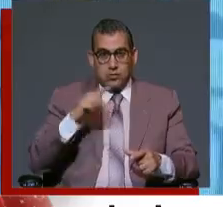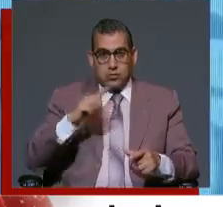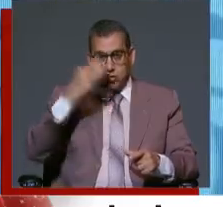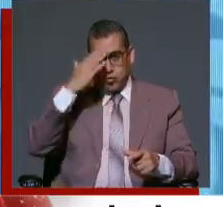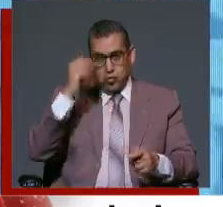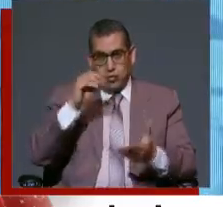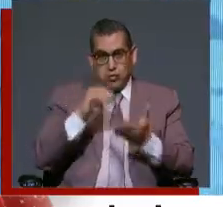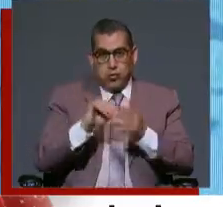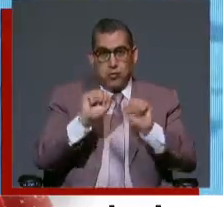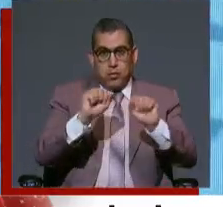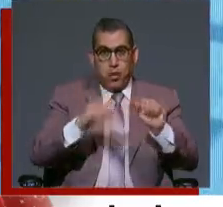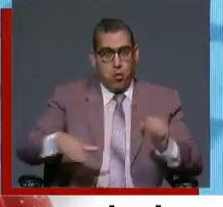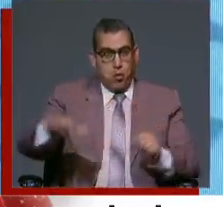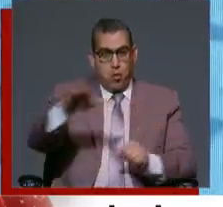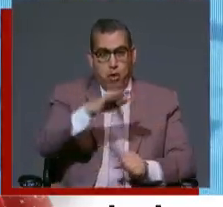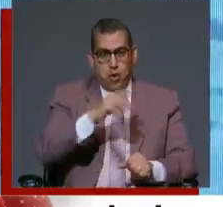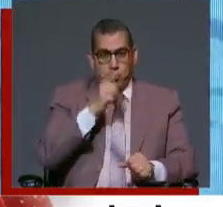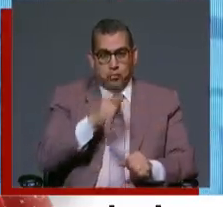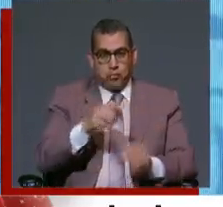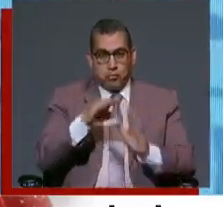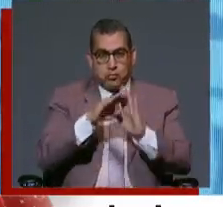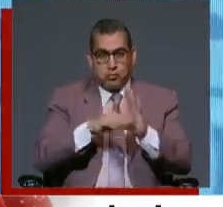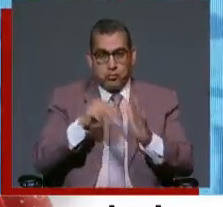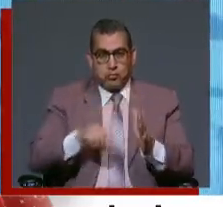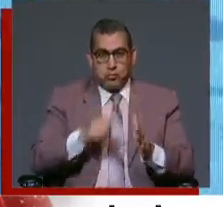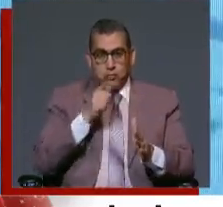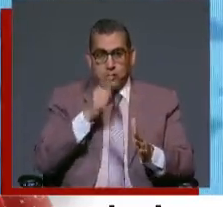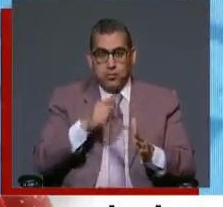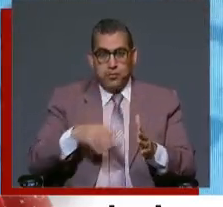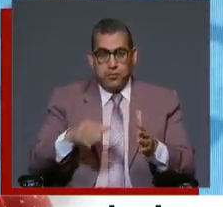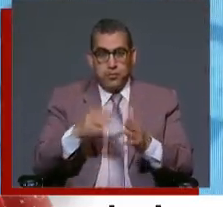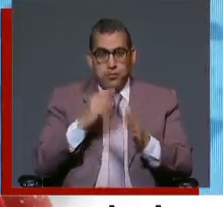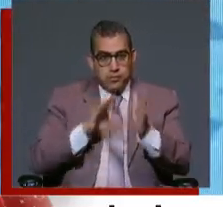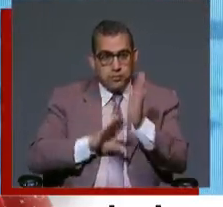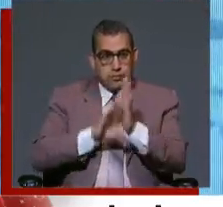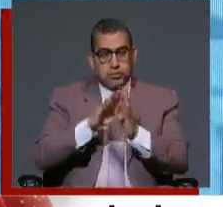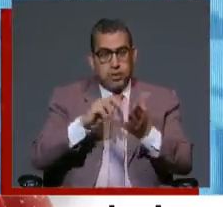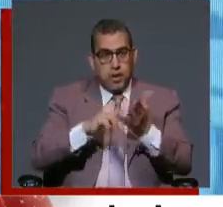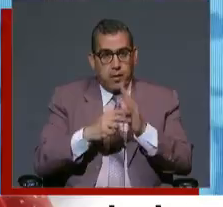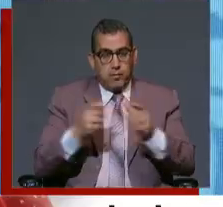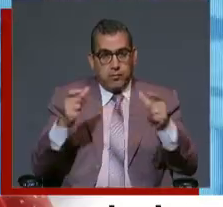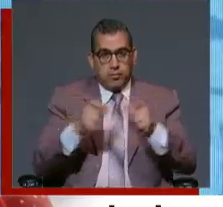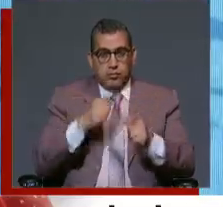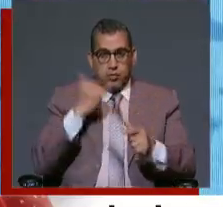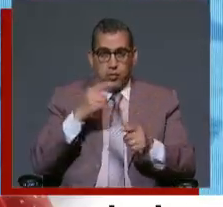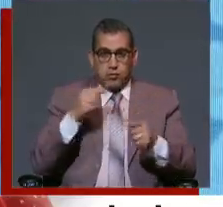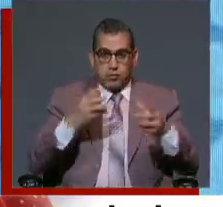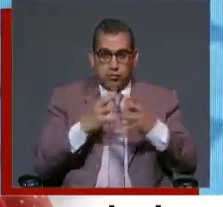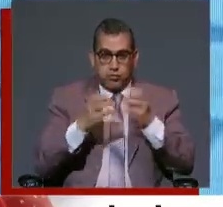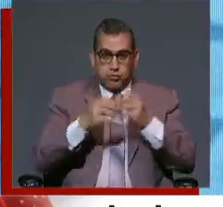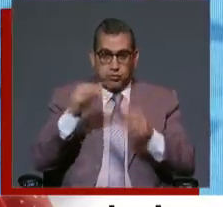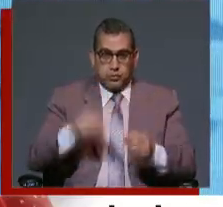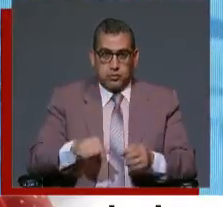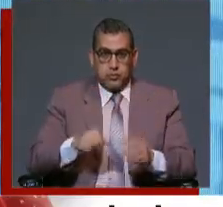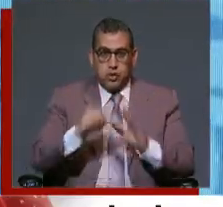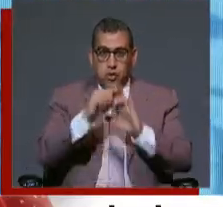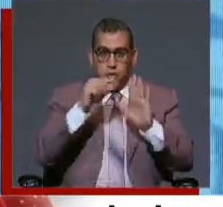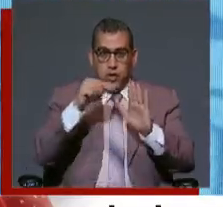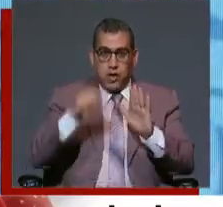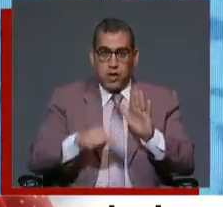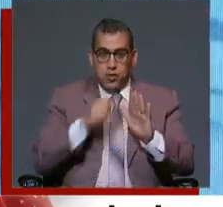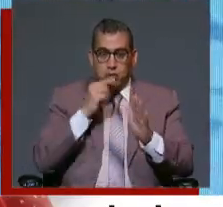الخاص والمناخ والنمو الأخضر في إفريقيا. هذا الموضوع أتى في